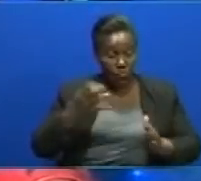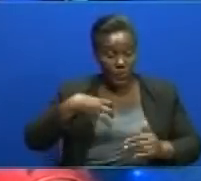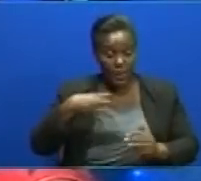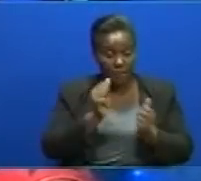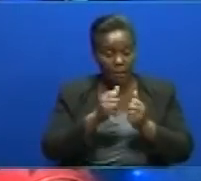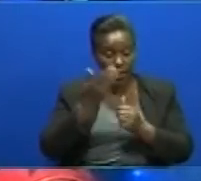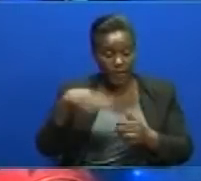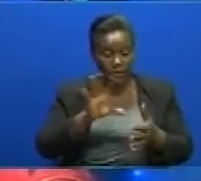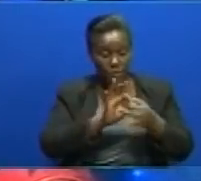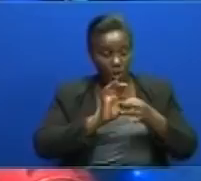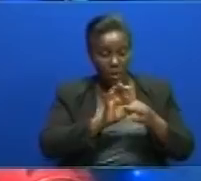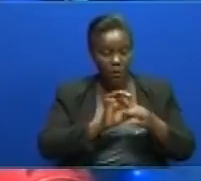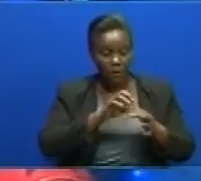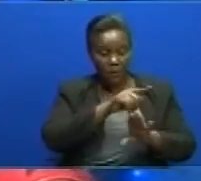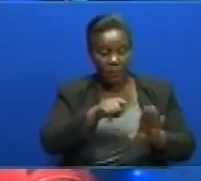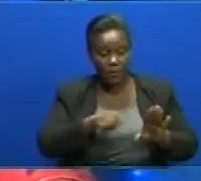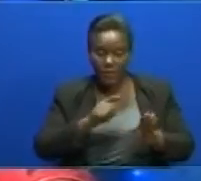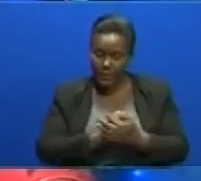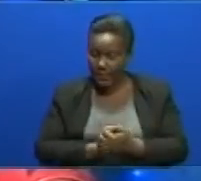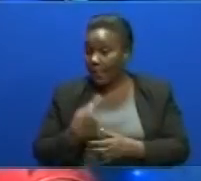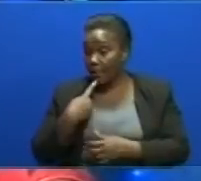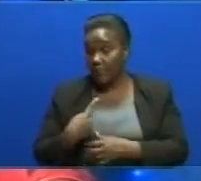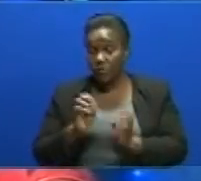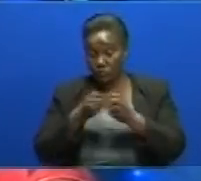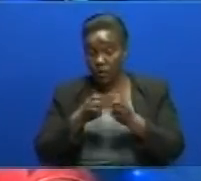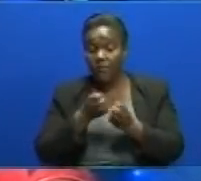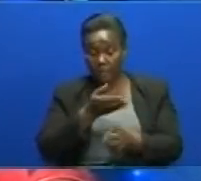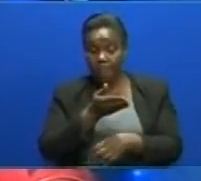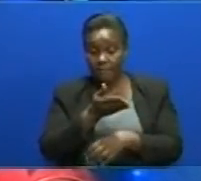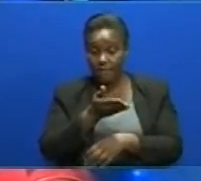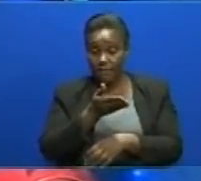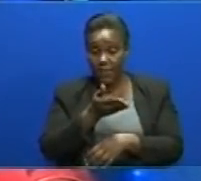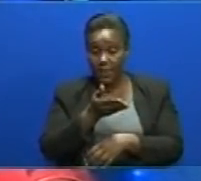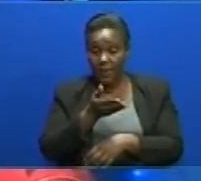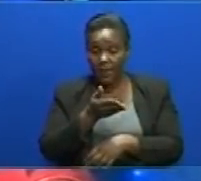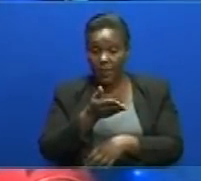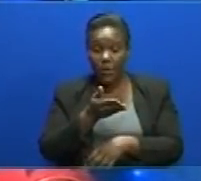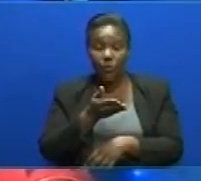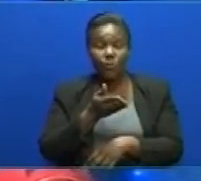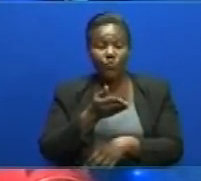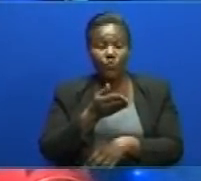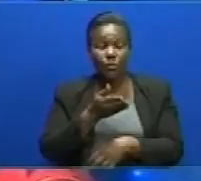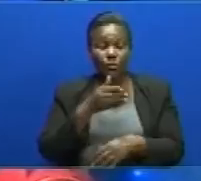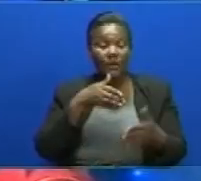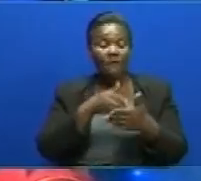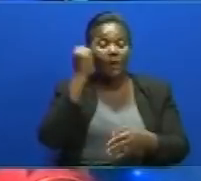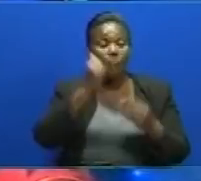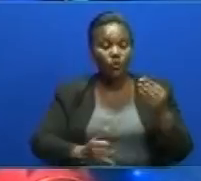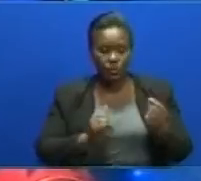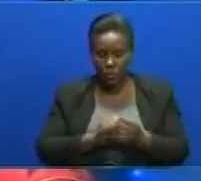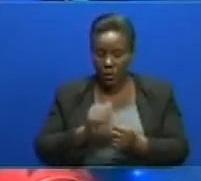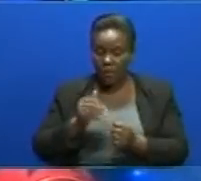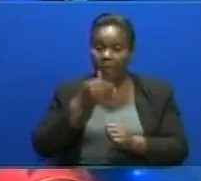wa Afrika Mashariki Faraji Mnyepe amesema mkutano huo utahitimishwa kwa kusaini mikataba mbalimbali